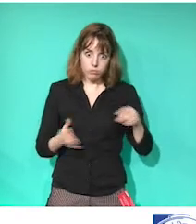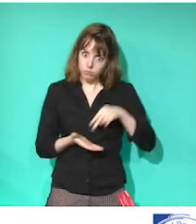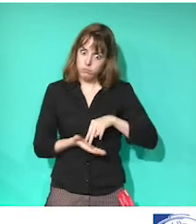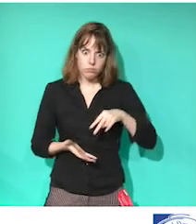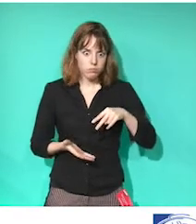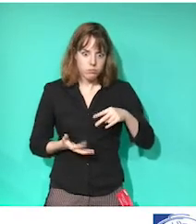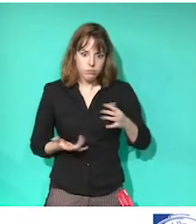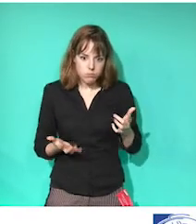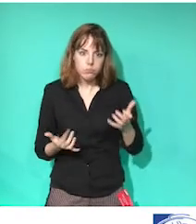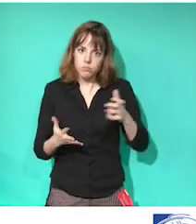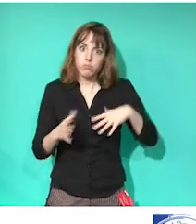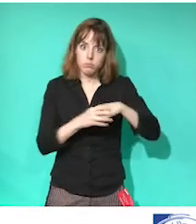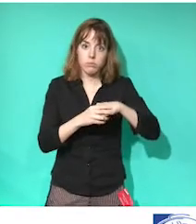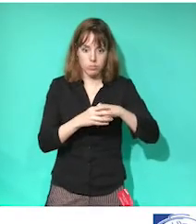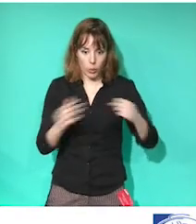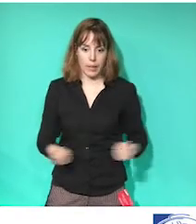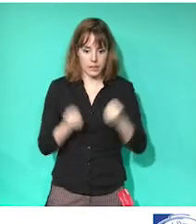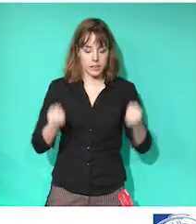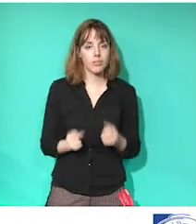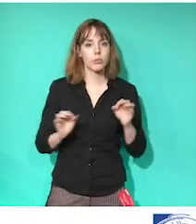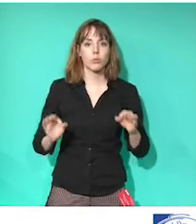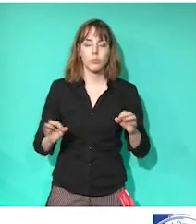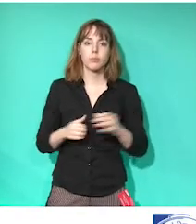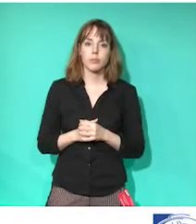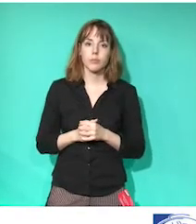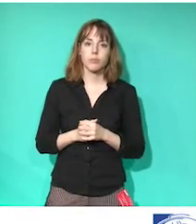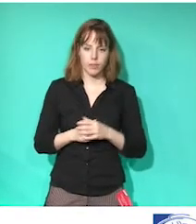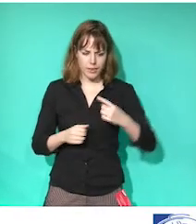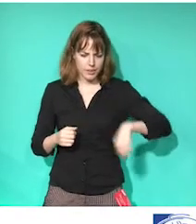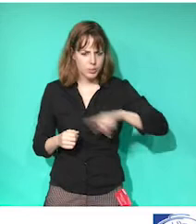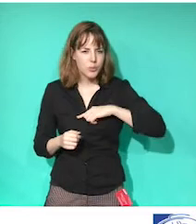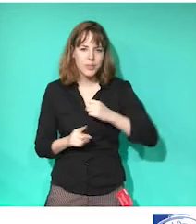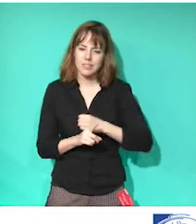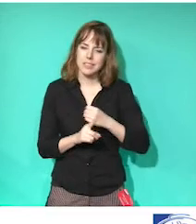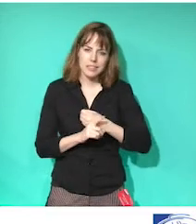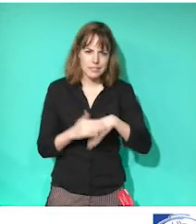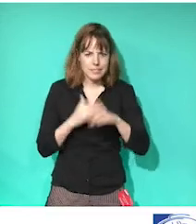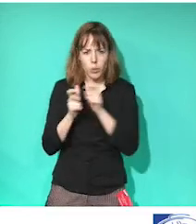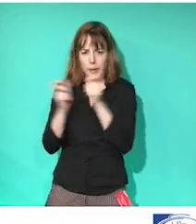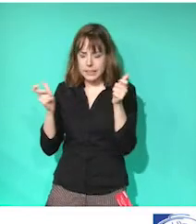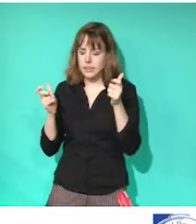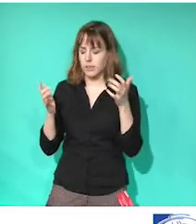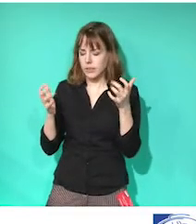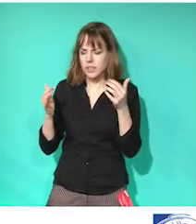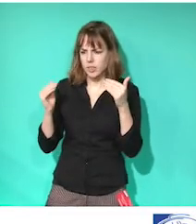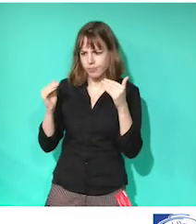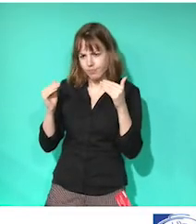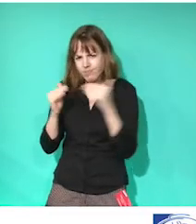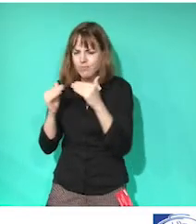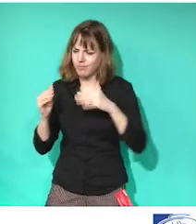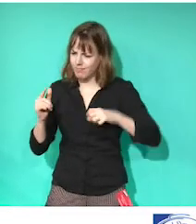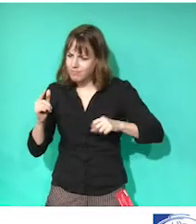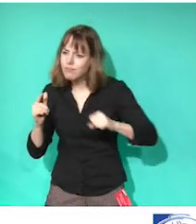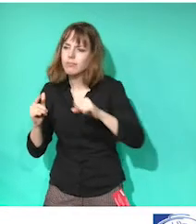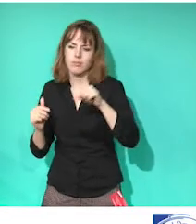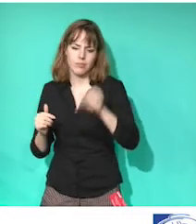enthousiaste à être partie prenante de la campagne. Pour cette raison, parce qu'on se bat, je dirais, au sein de nos entreprises pour cette égalité. Et on s'est